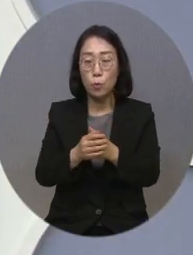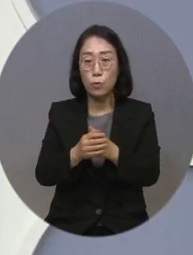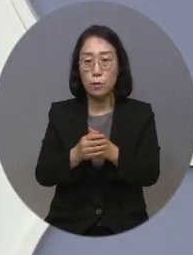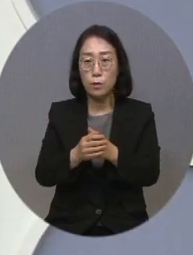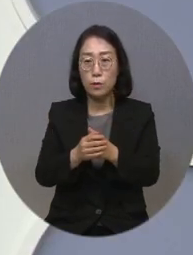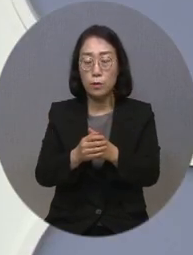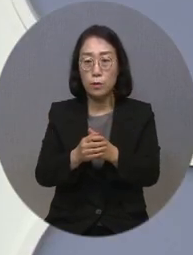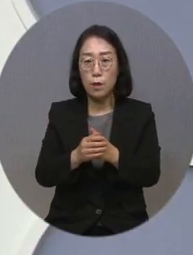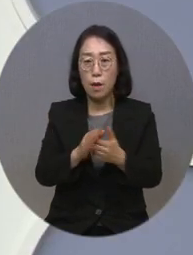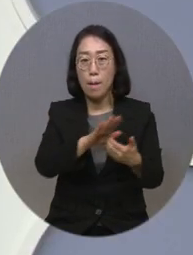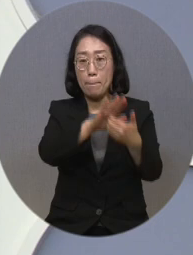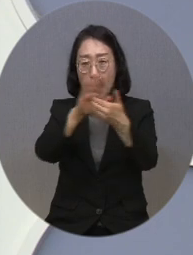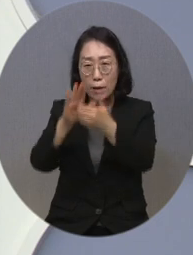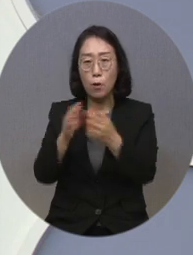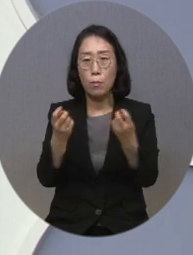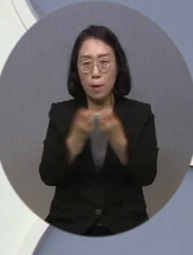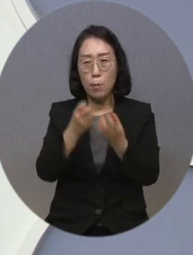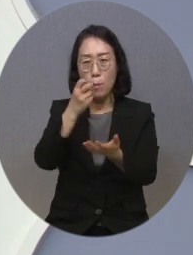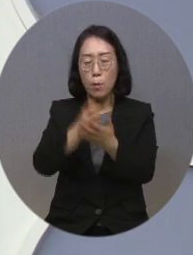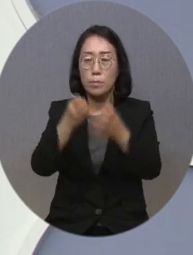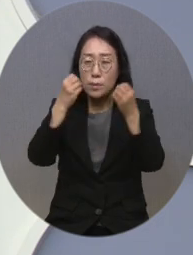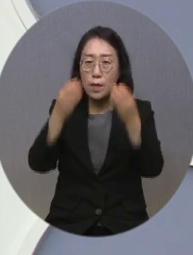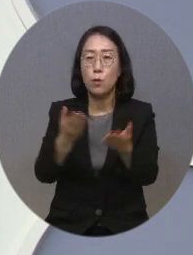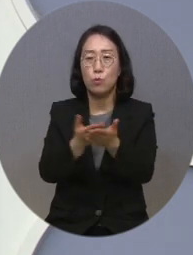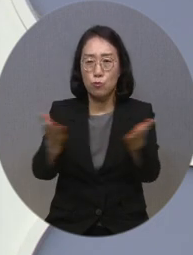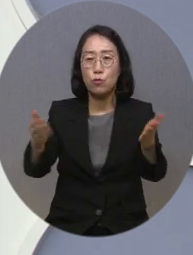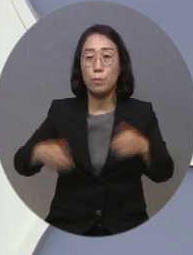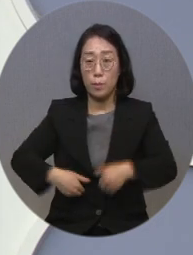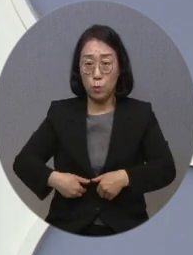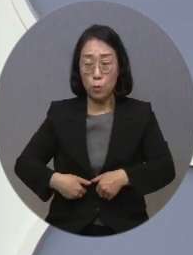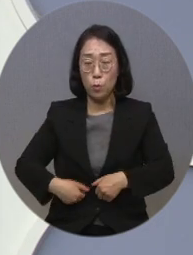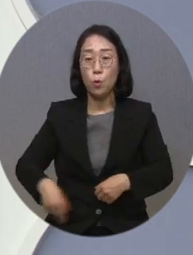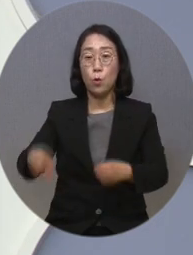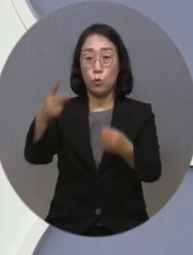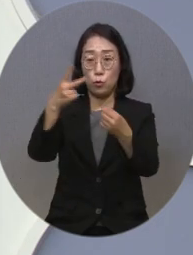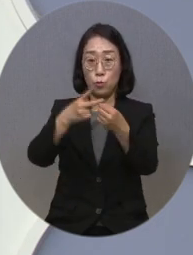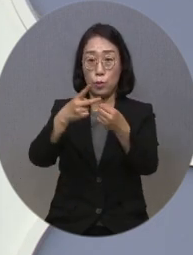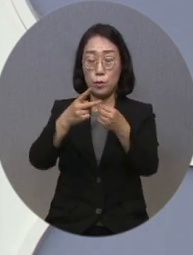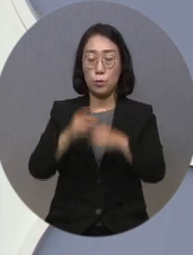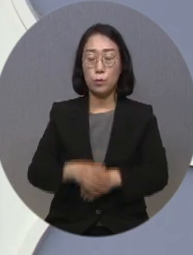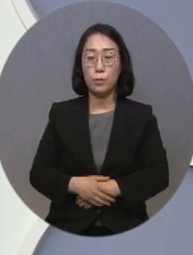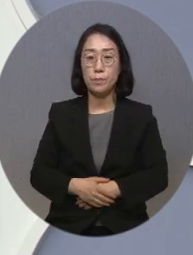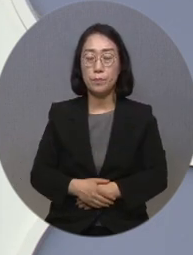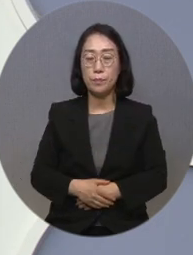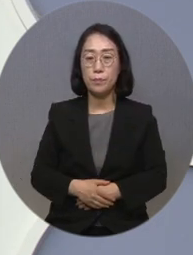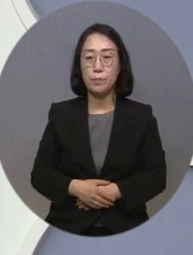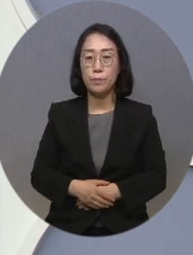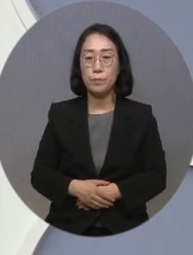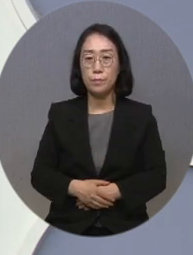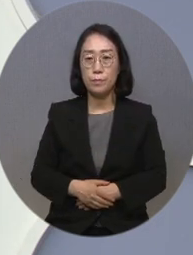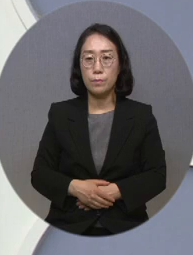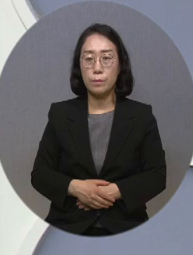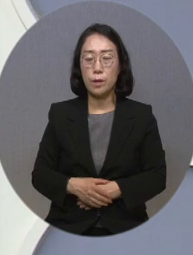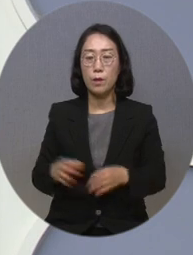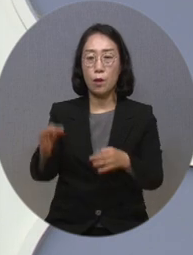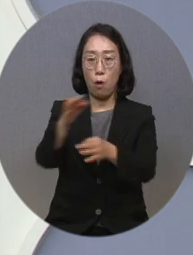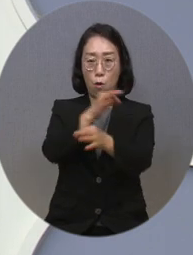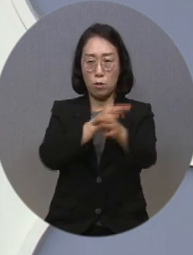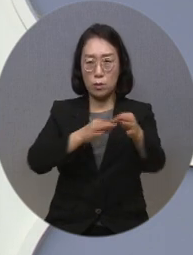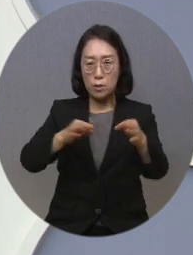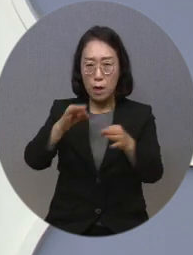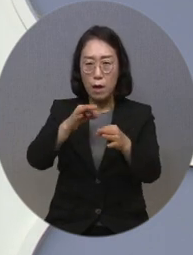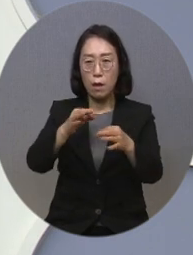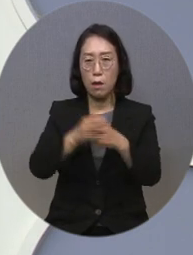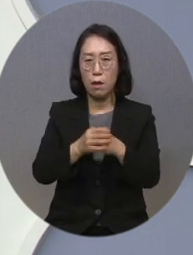이 생활을 하고 있고요. 두 번째는 지금 가장 큰 문제가 그거와 연계되는 것이 우리 경제와